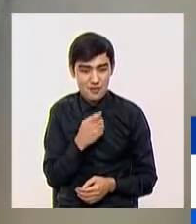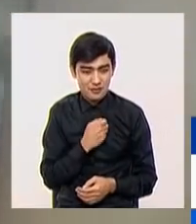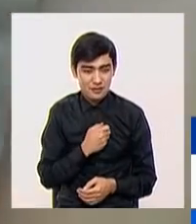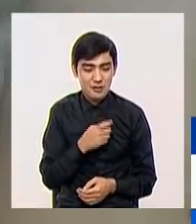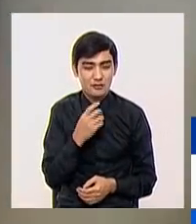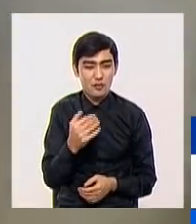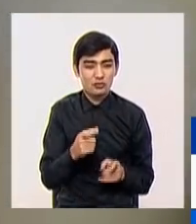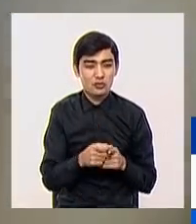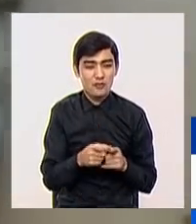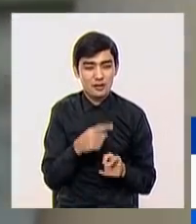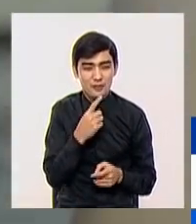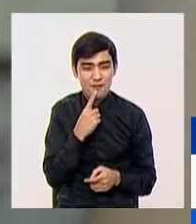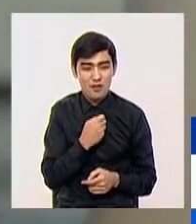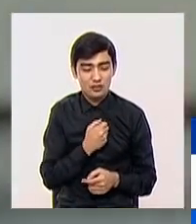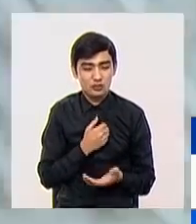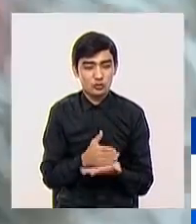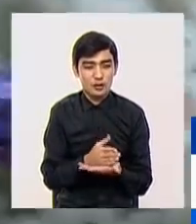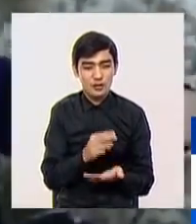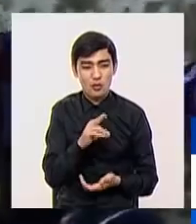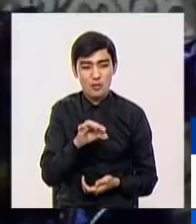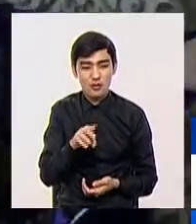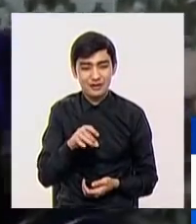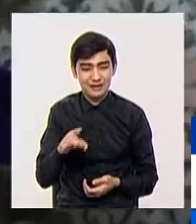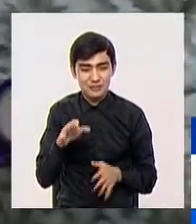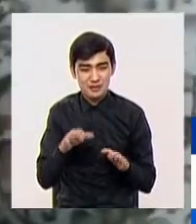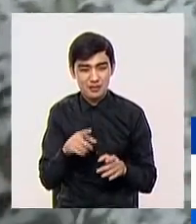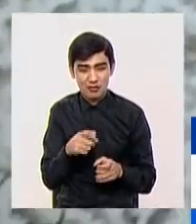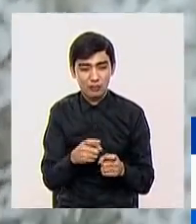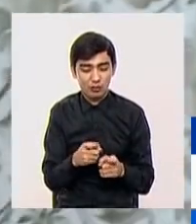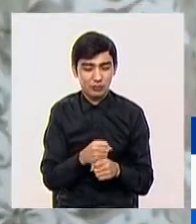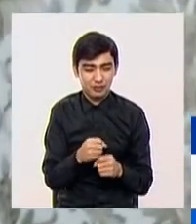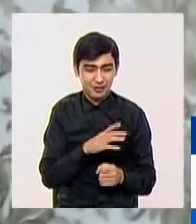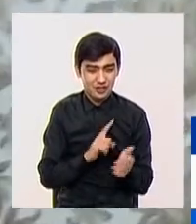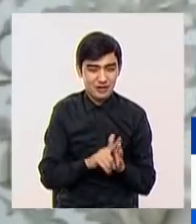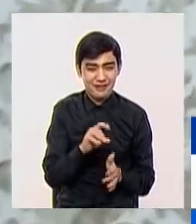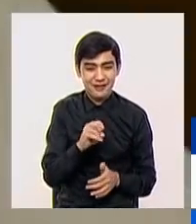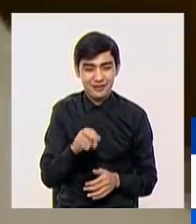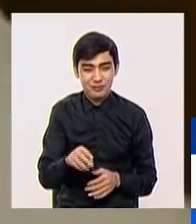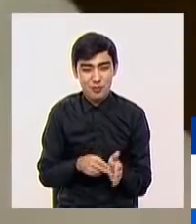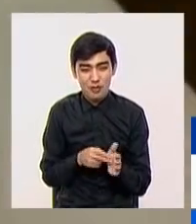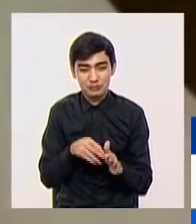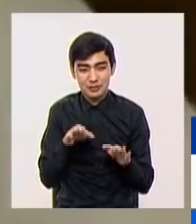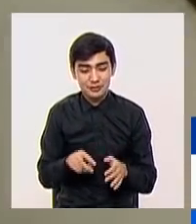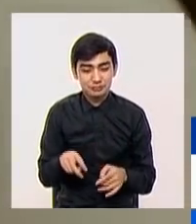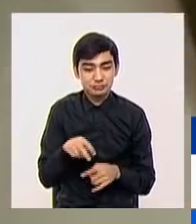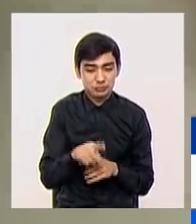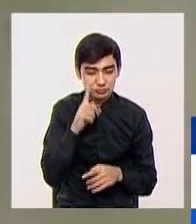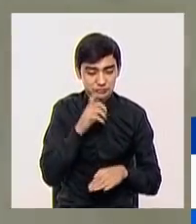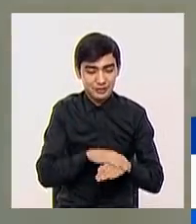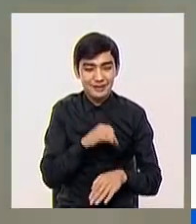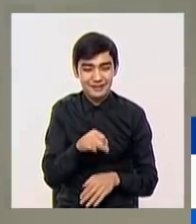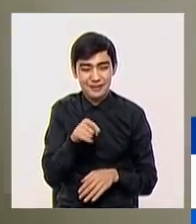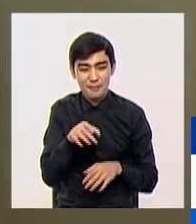айтады. Сөзінше, әскери бөліндегі сарбаз мен командирлердің арасындағы кикілжіңнен кейін Ринатты тек поезға мініп жатқанда көрген. Тіпті сол кездің